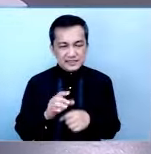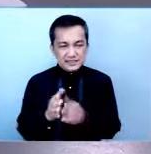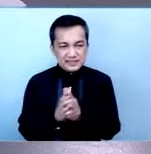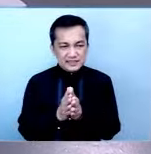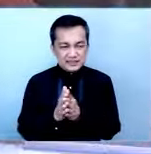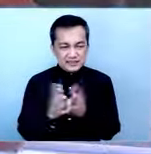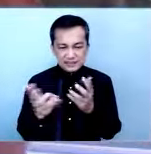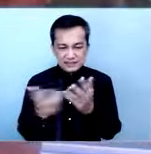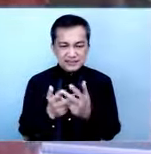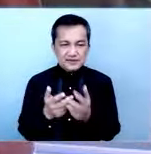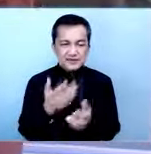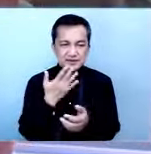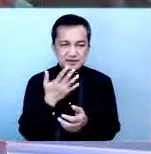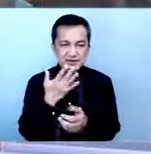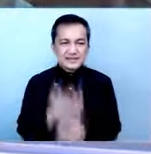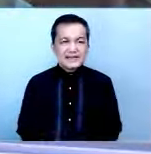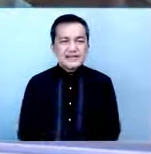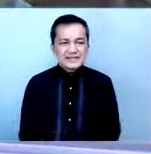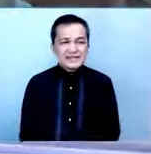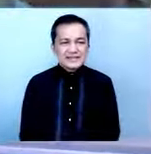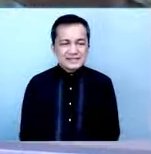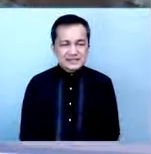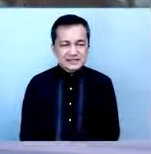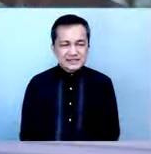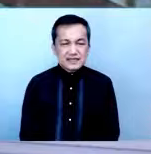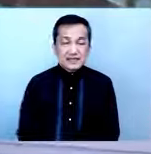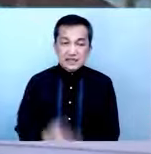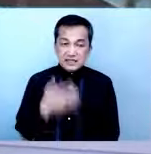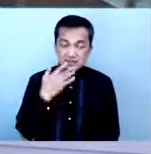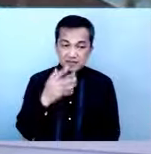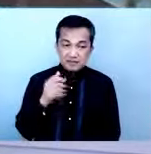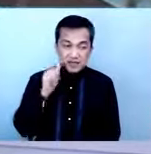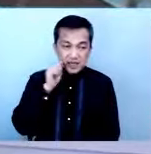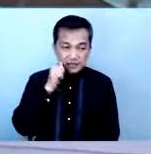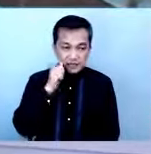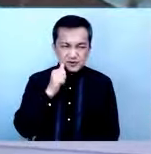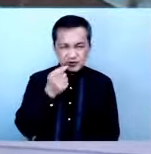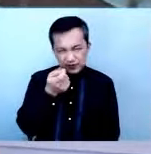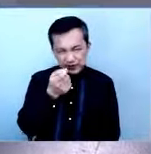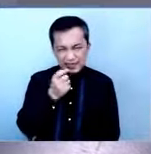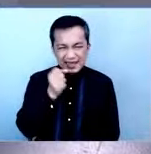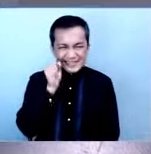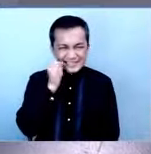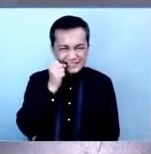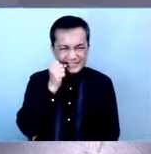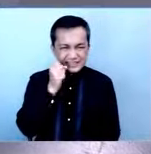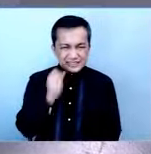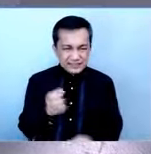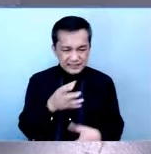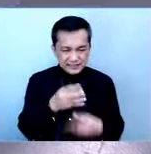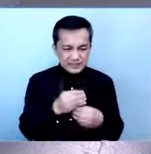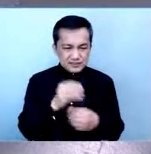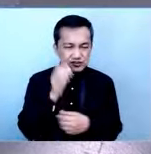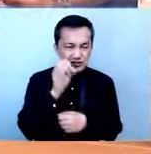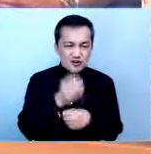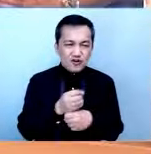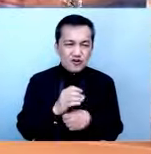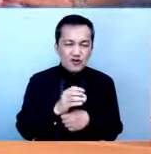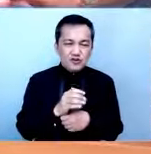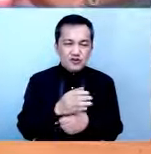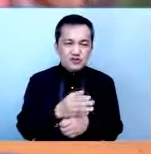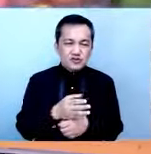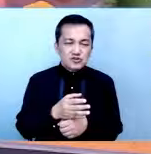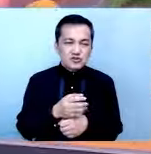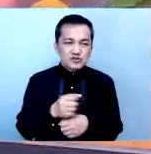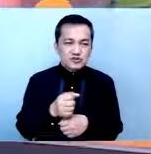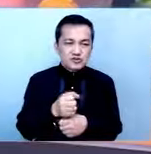sa sweetness ng fruits. Ang sarap, lalo na pag yung apple, medyo maasim-asim ng konti, tapos may chocolate. Yes. We